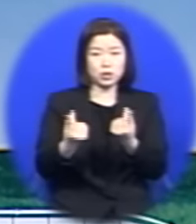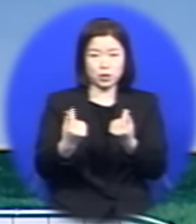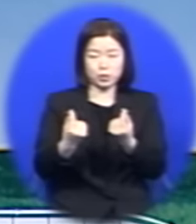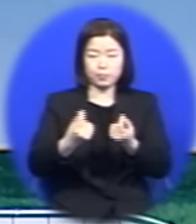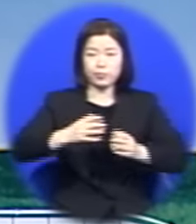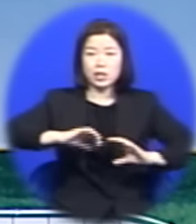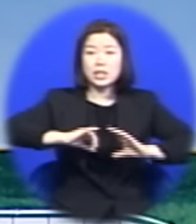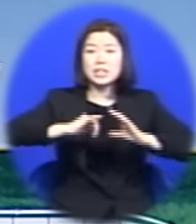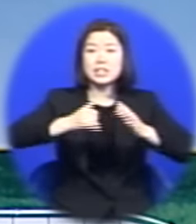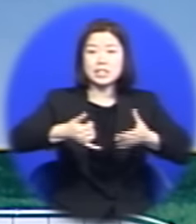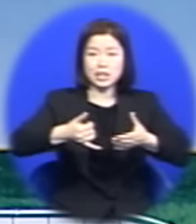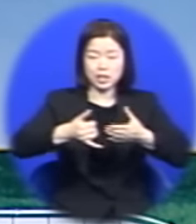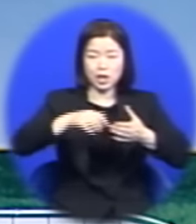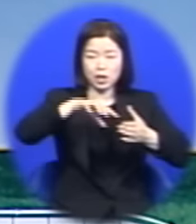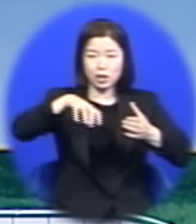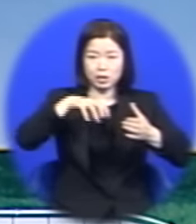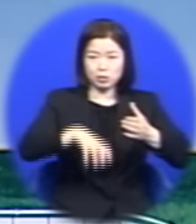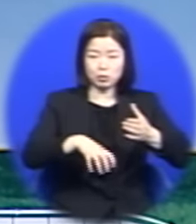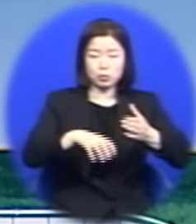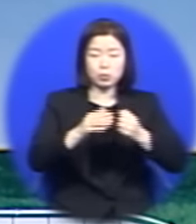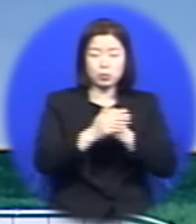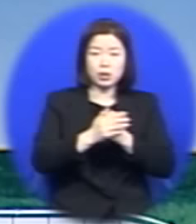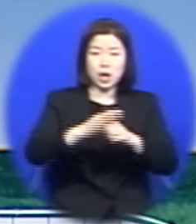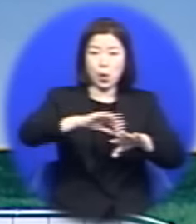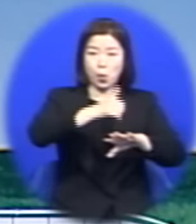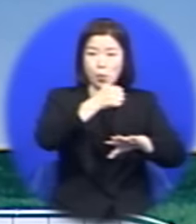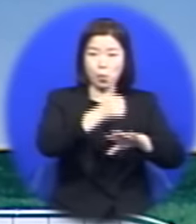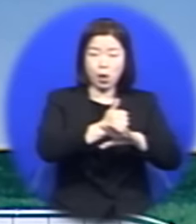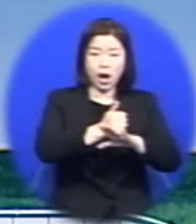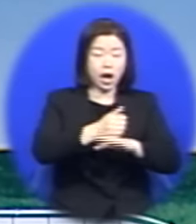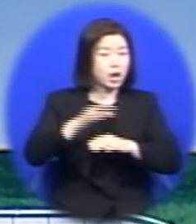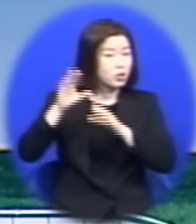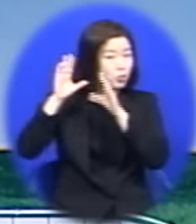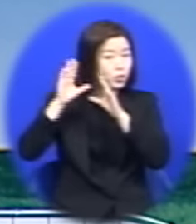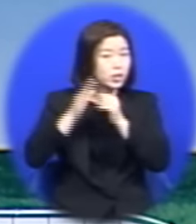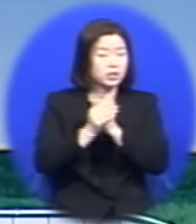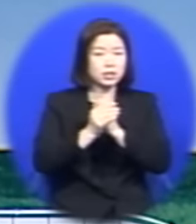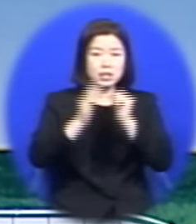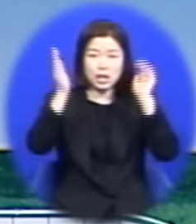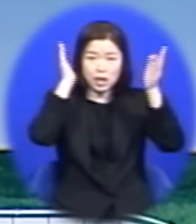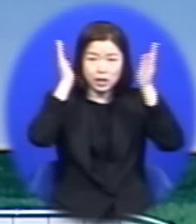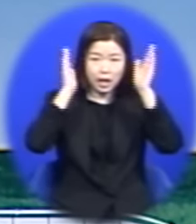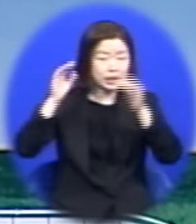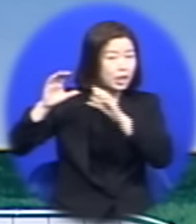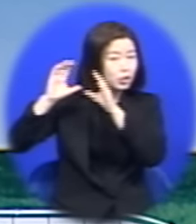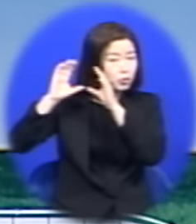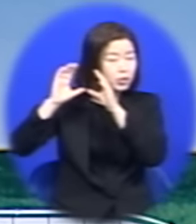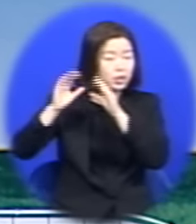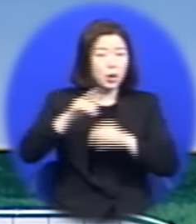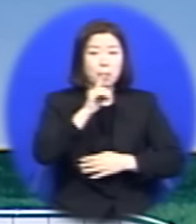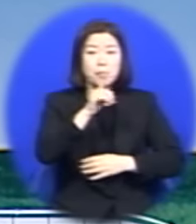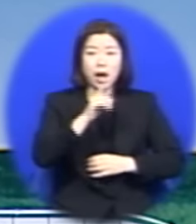세상에서도 임금 링기는 당나귀 기라는 우화가 있을 정도 아닙니까? 할 말은 해야 하잖아요.